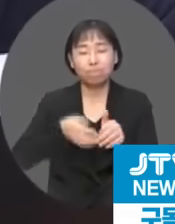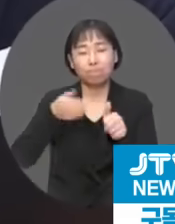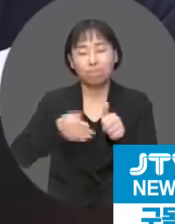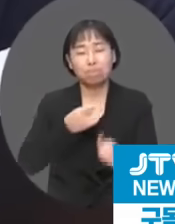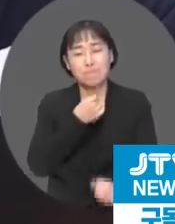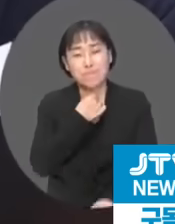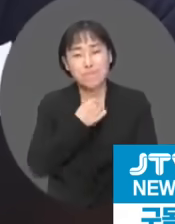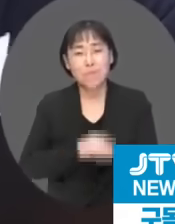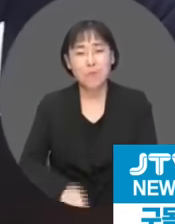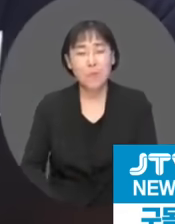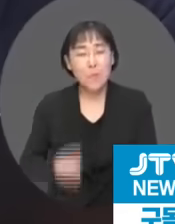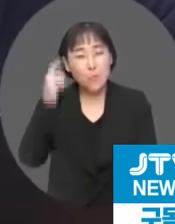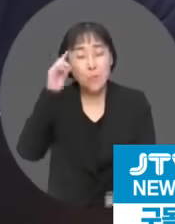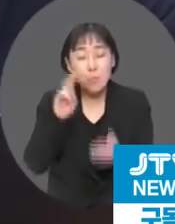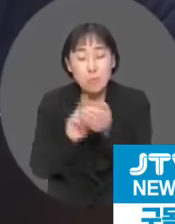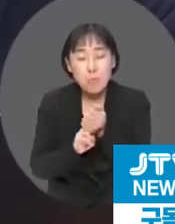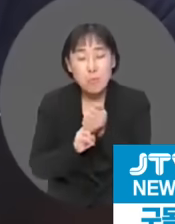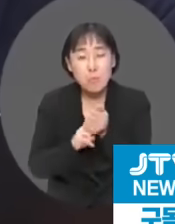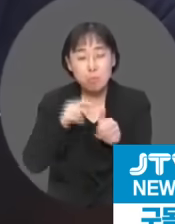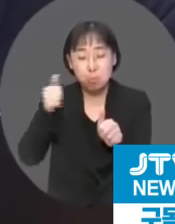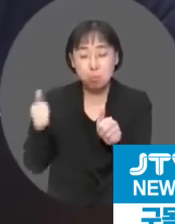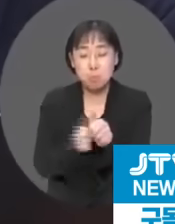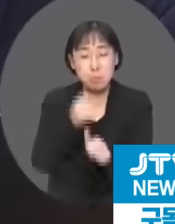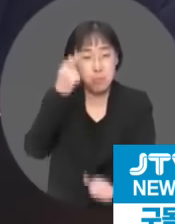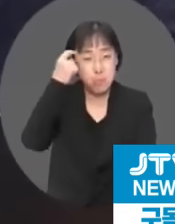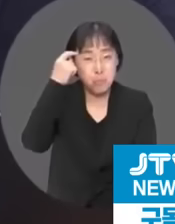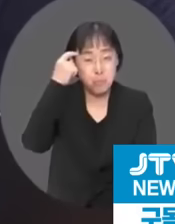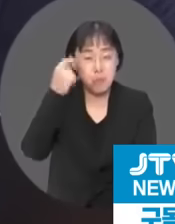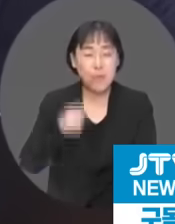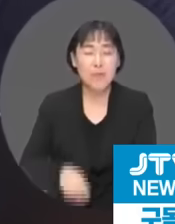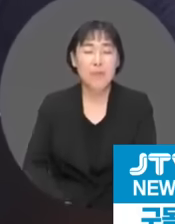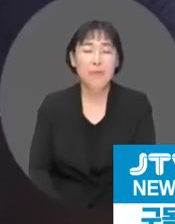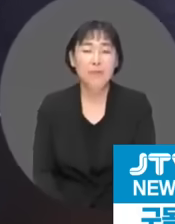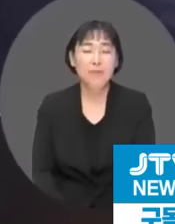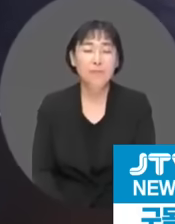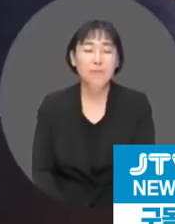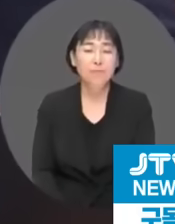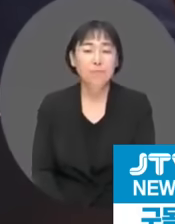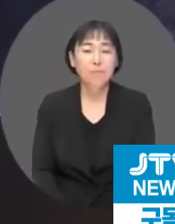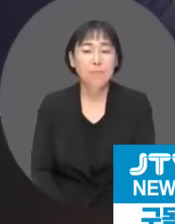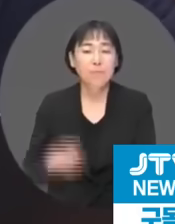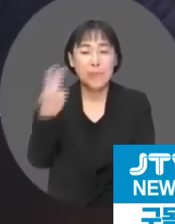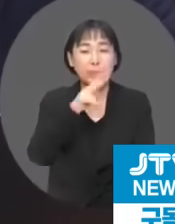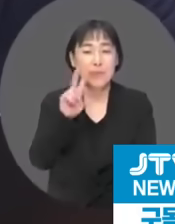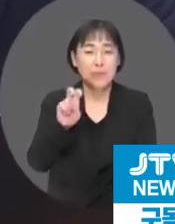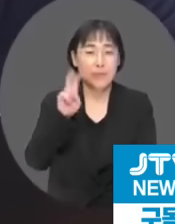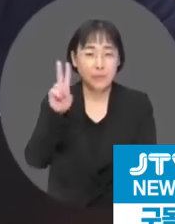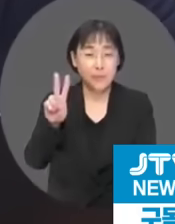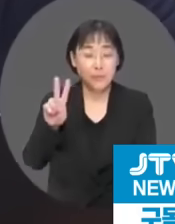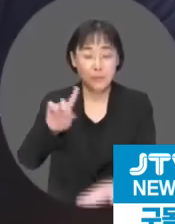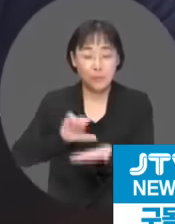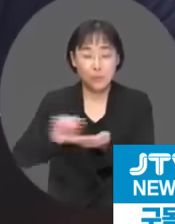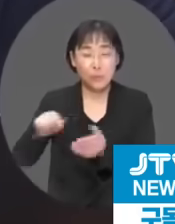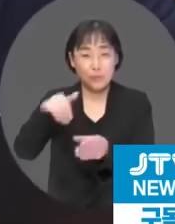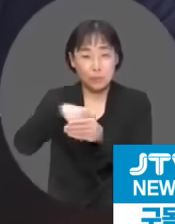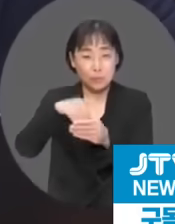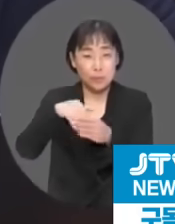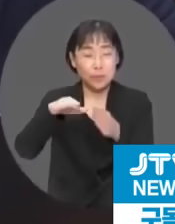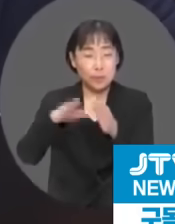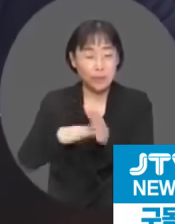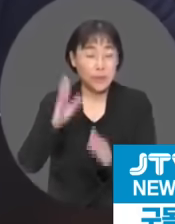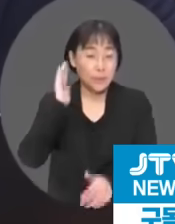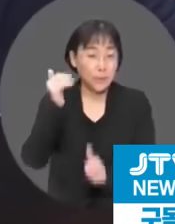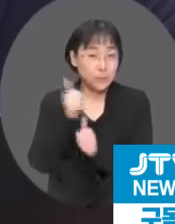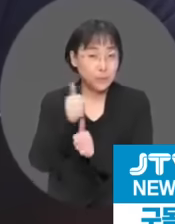싶습니다 왜 숨는 잘 모르겠습니다 아까 질문 나온 거 같은데 네 2022년도 지방선거에서 그러면 어 비서장 께는